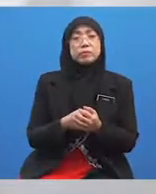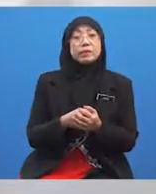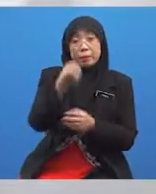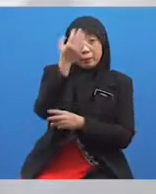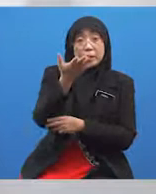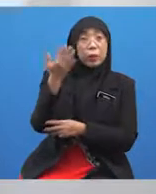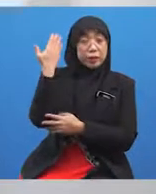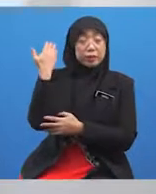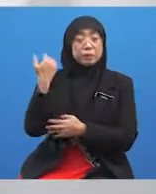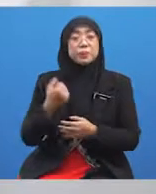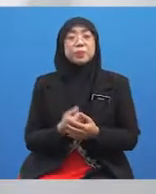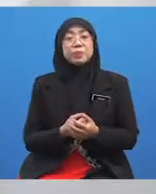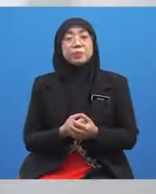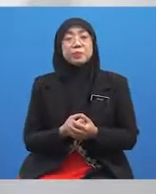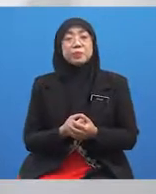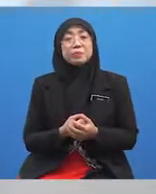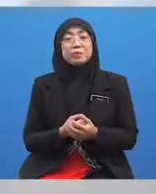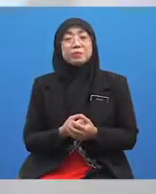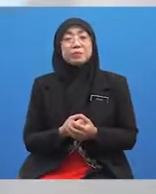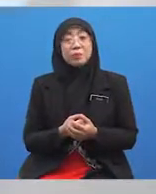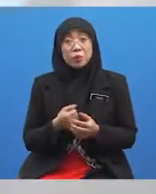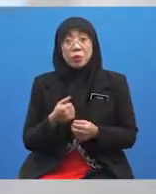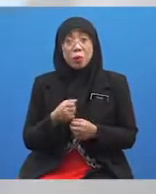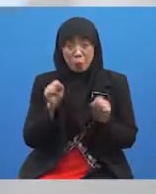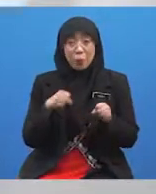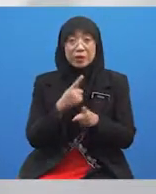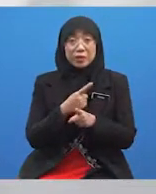ini. Tahniah pelajar, anda memang hebat.